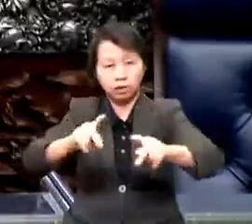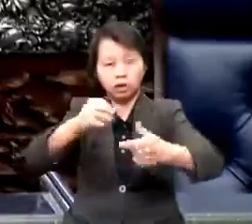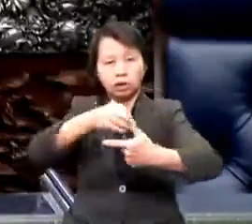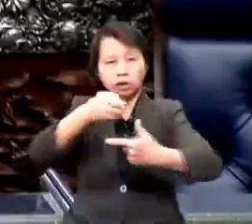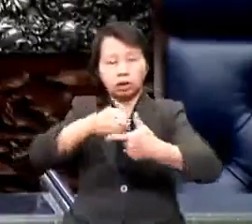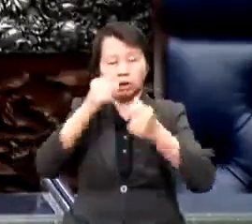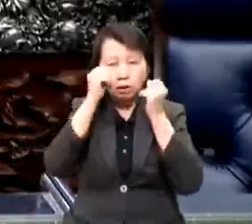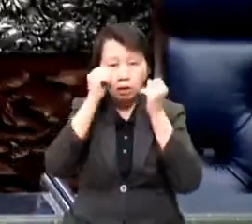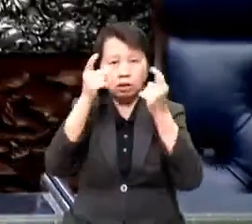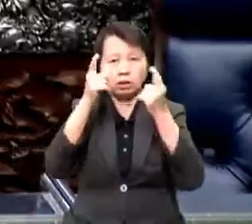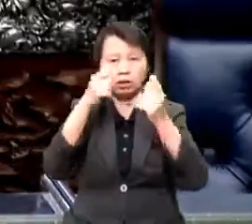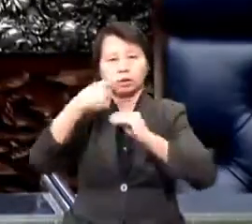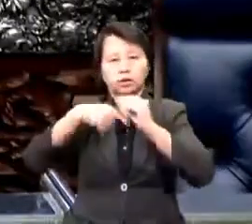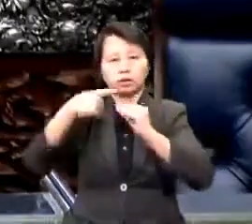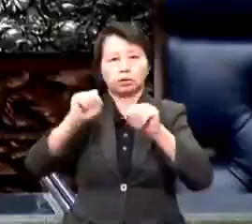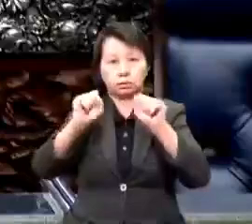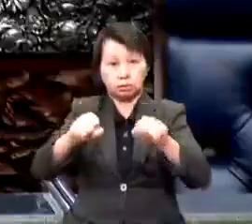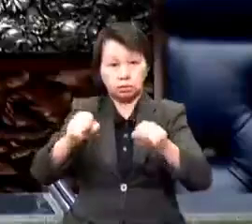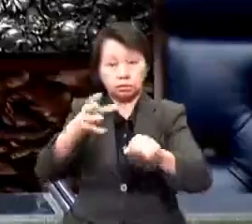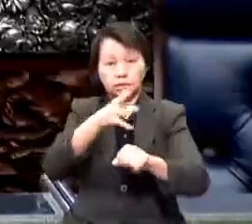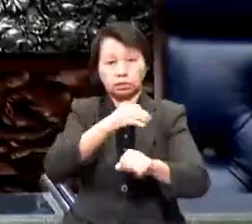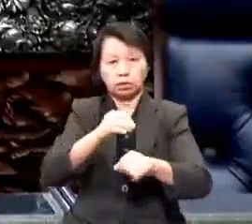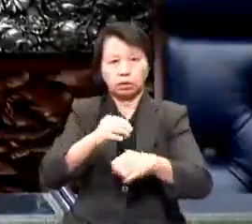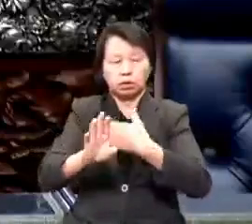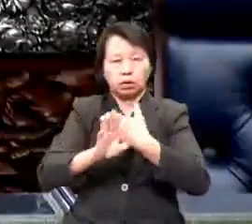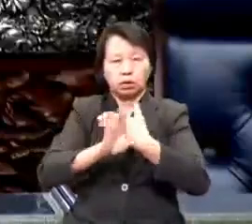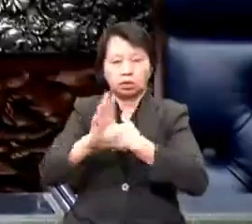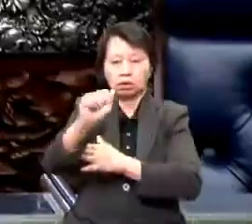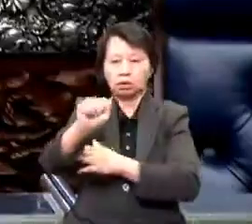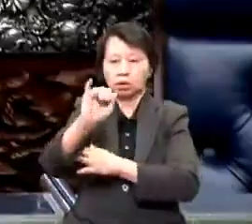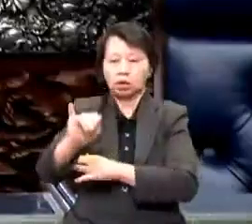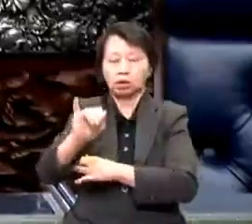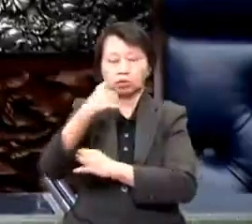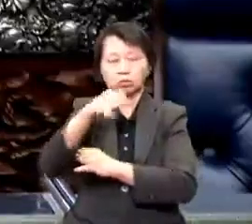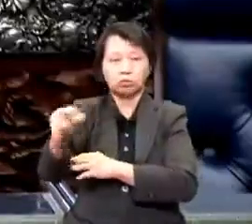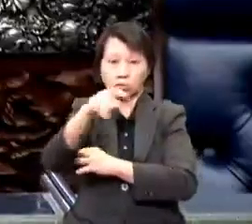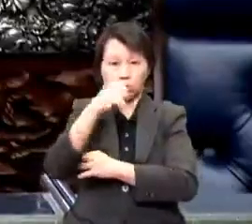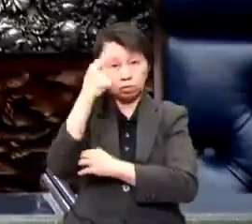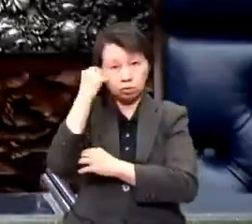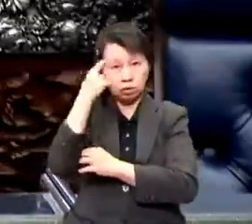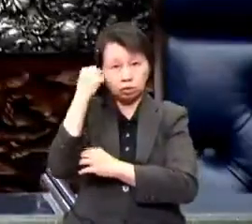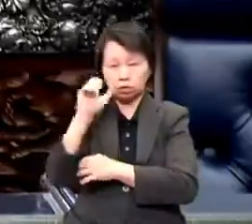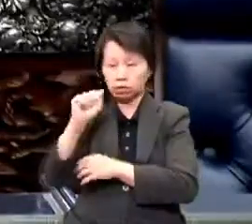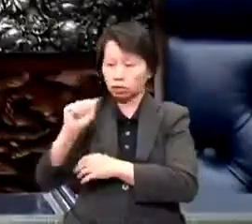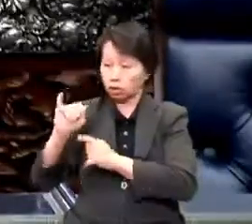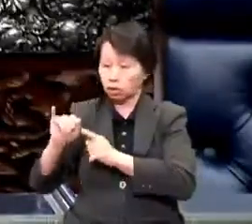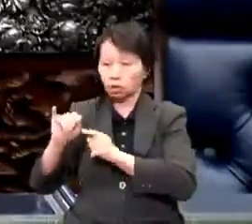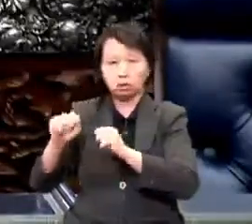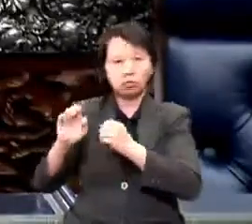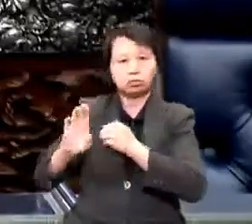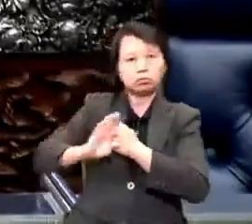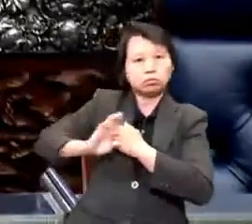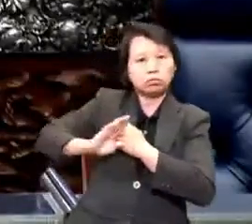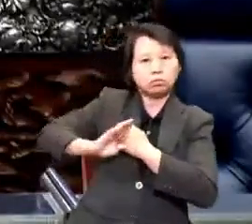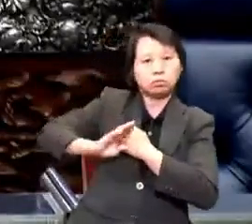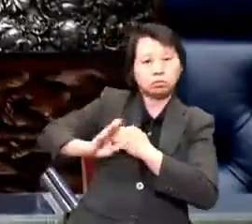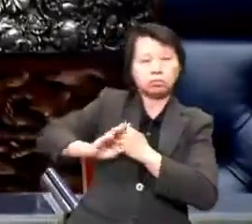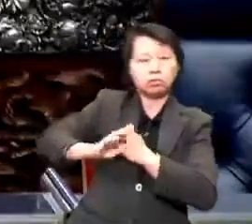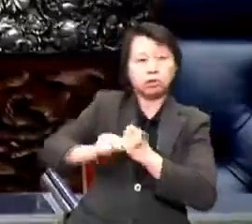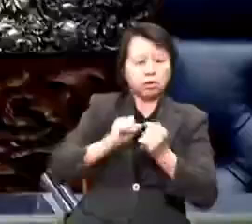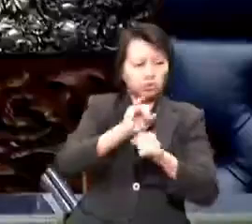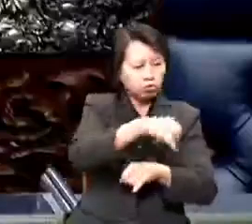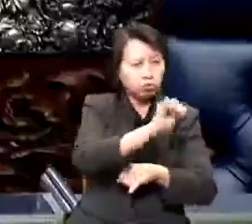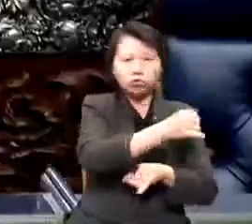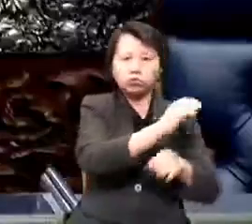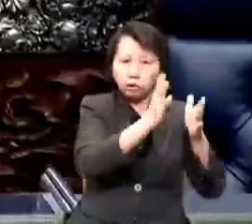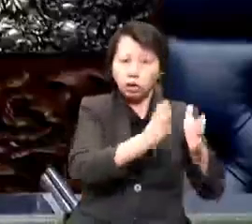ataupun kesedaran tentang kebolehan dan juga acaman Ai kerana seumum tahu bahawa Ai ini boleh membahayakan berjuta